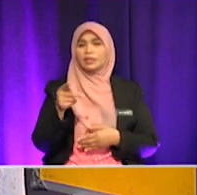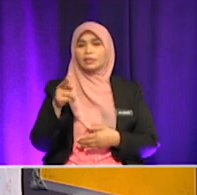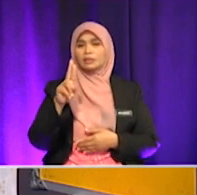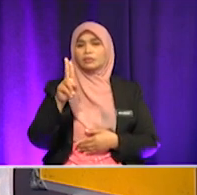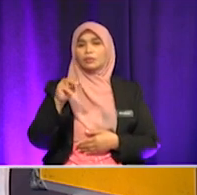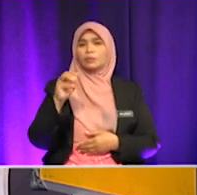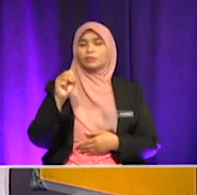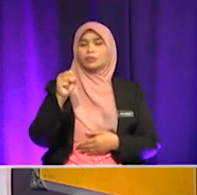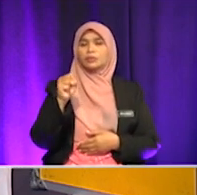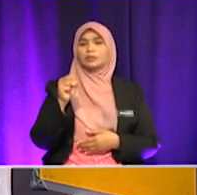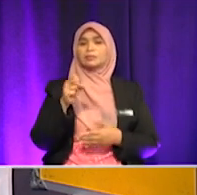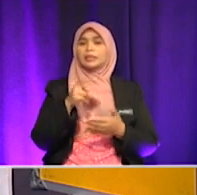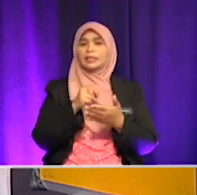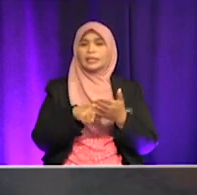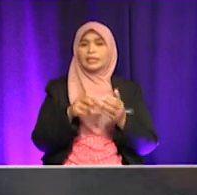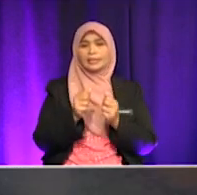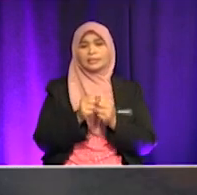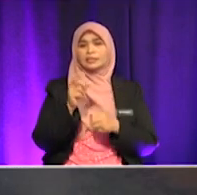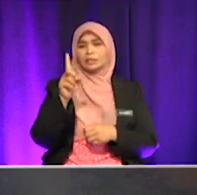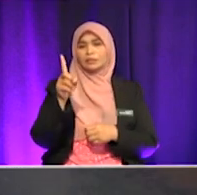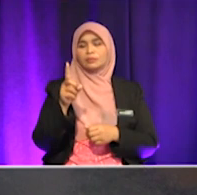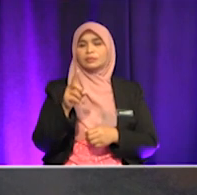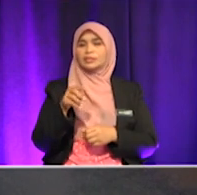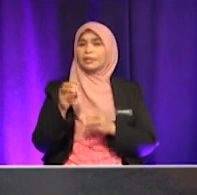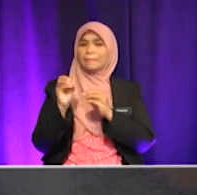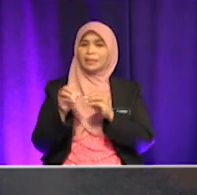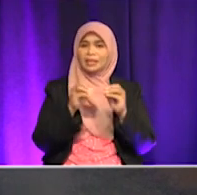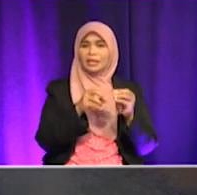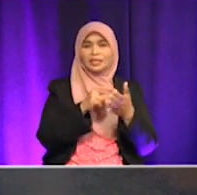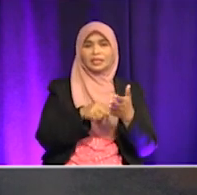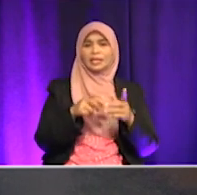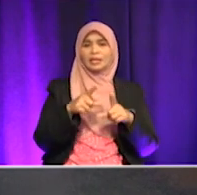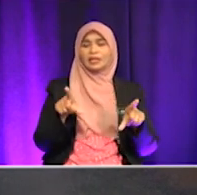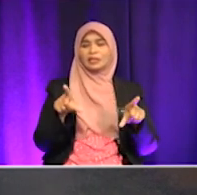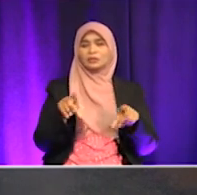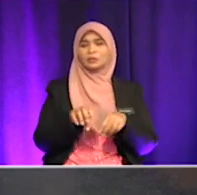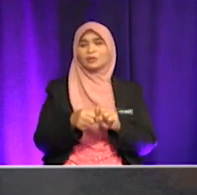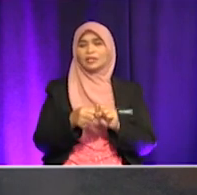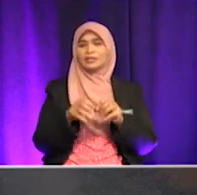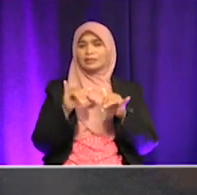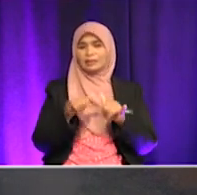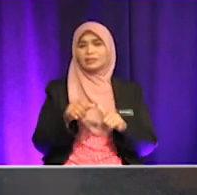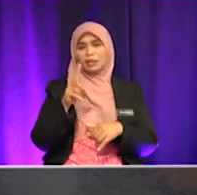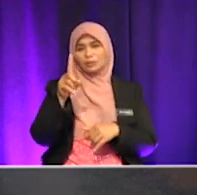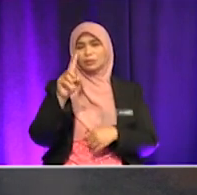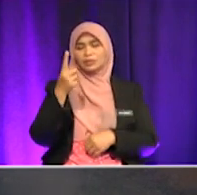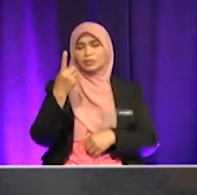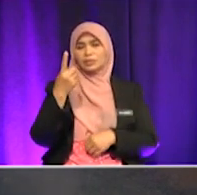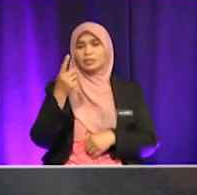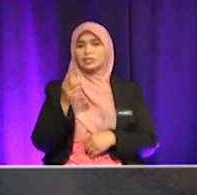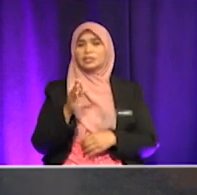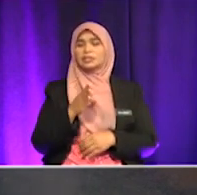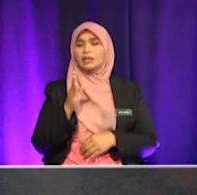dengan 1. Kita pindahkan nilai yang lain, ya, ke bahagian yang lain. Pindahkan nilai yang lain supaya hanya tinggal 1 sahaja di